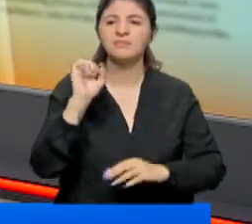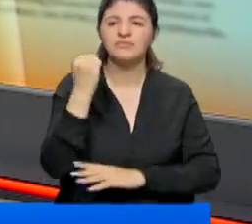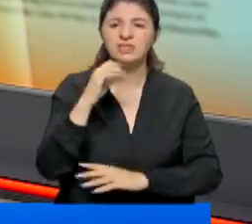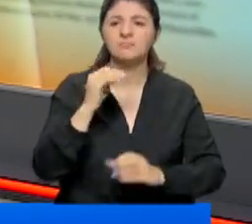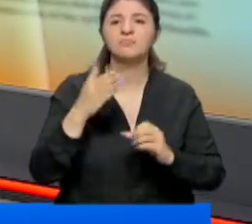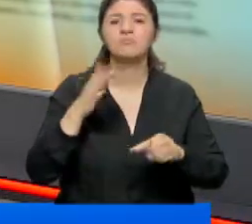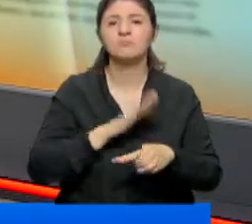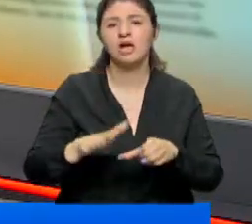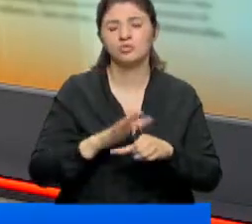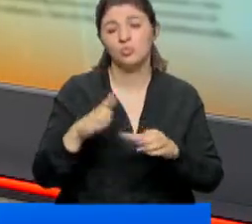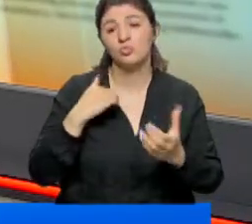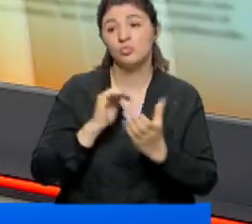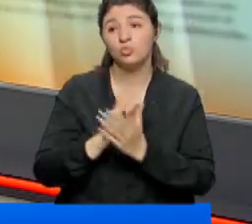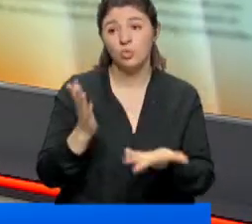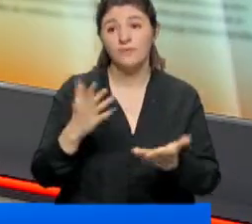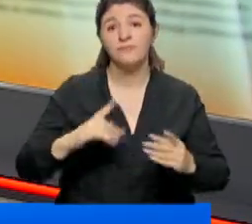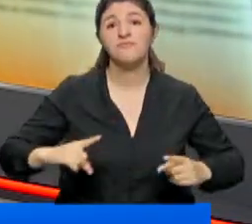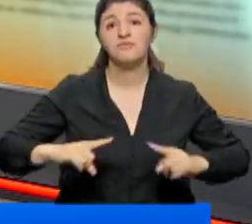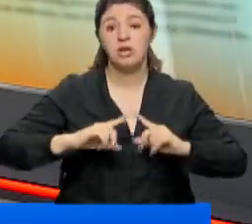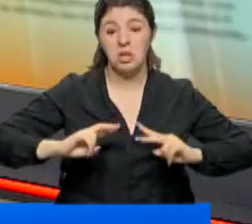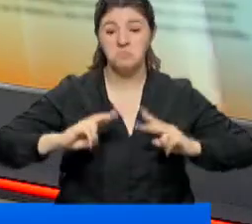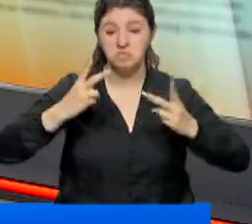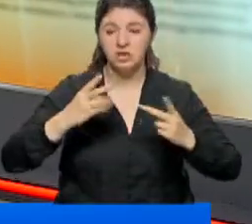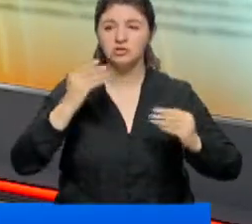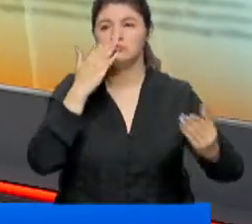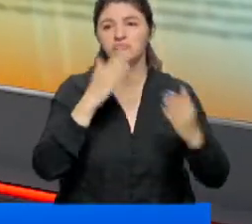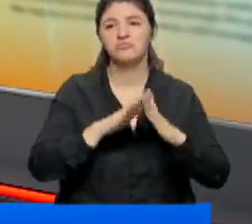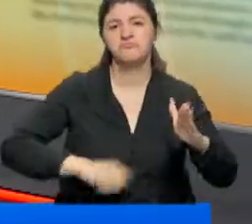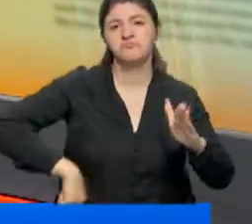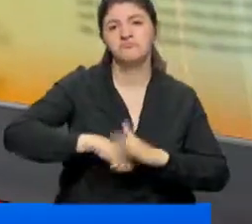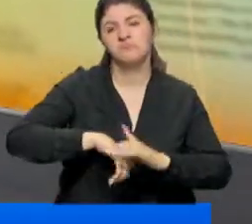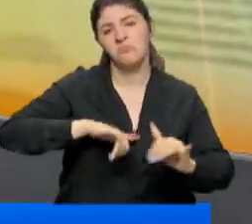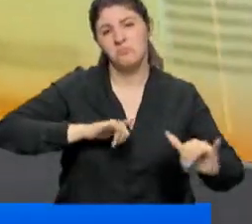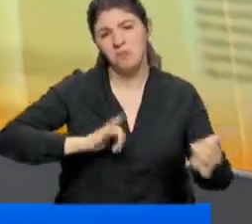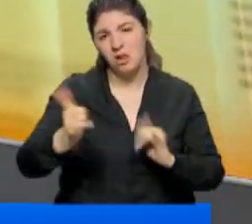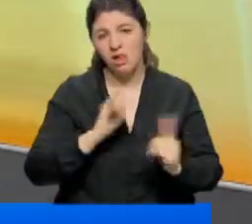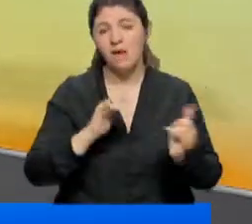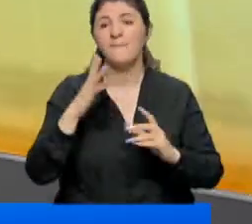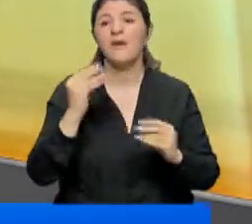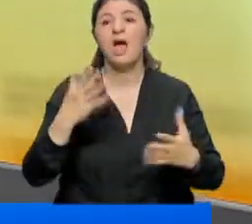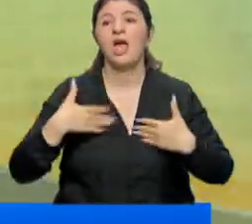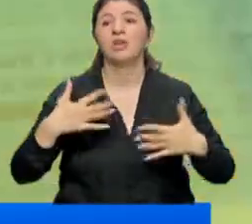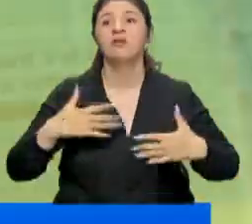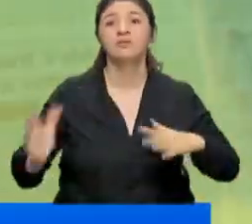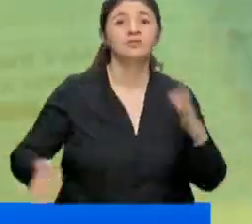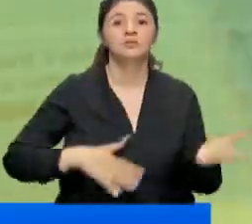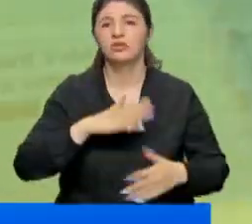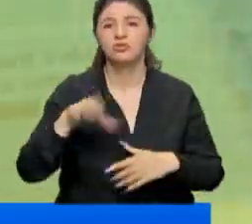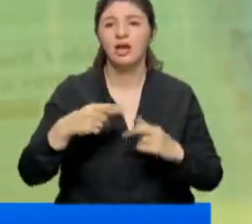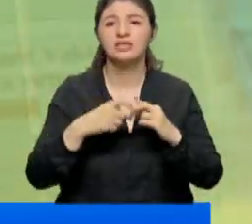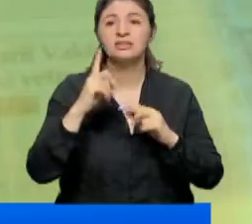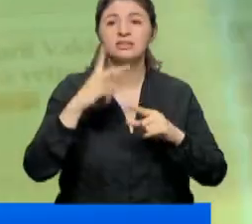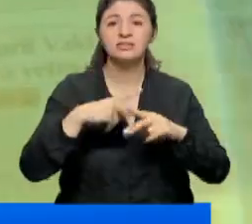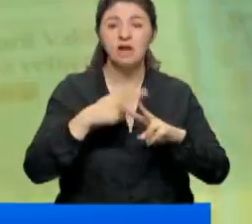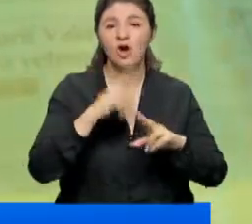Kayseri'yi kutluyorum final dediler finale yakışan bir futbol ve bir heyecan fırtınasına arkasından Rıza